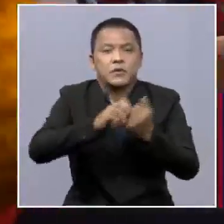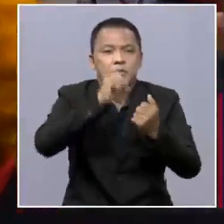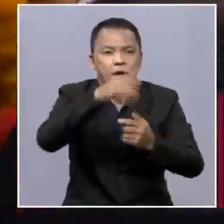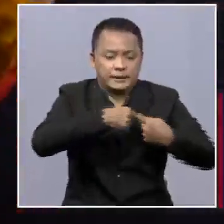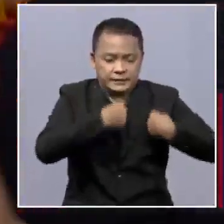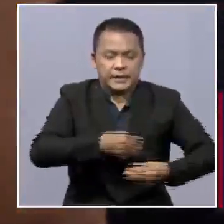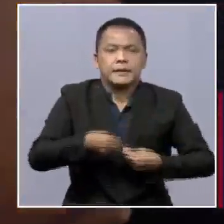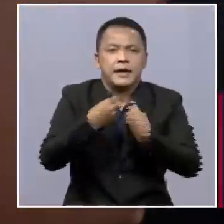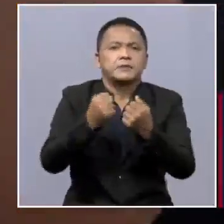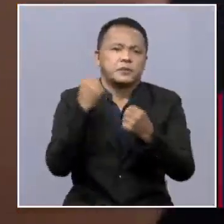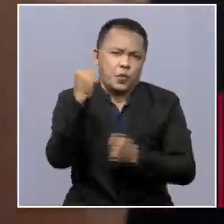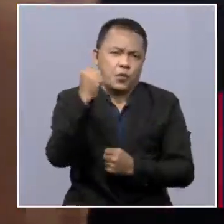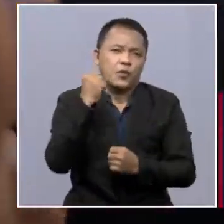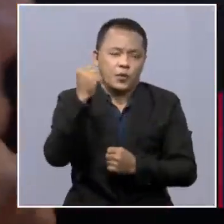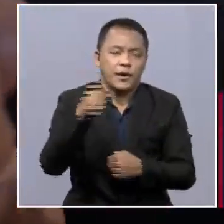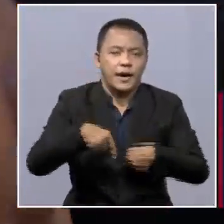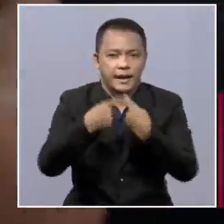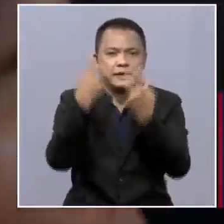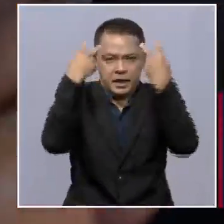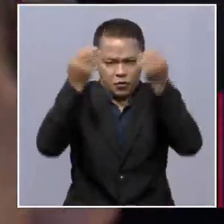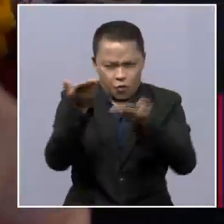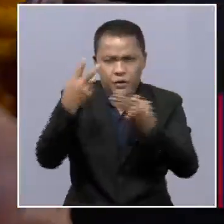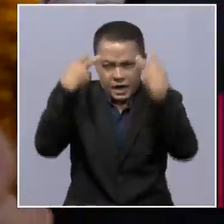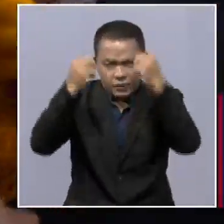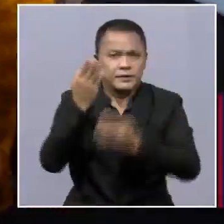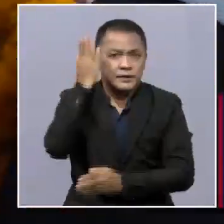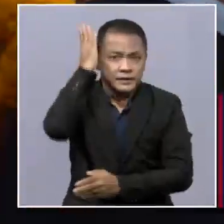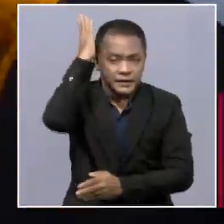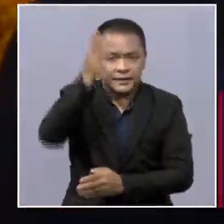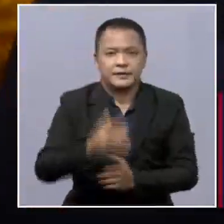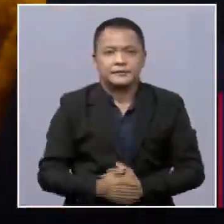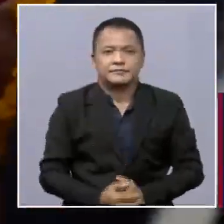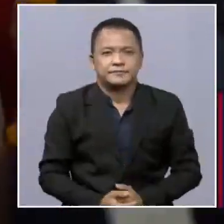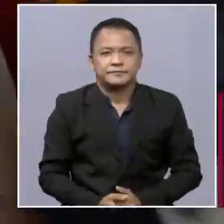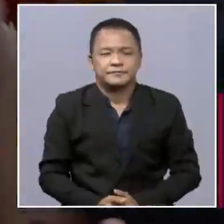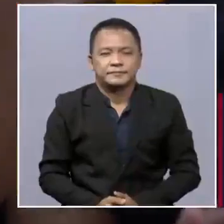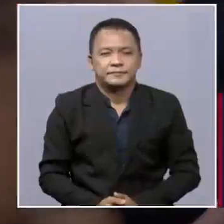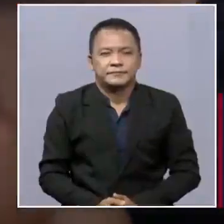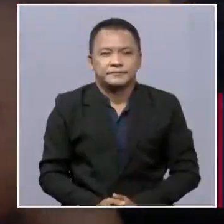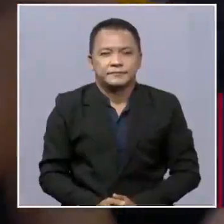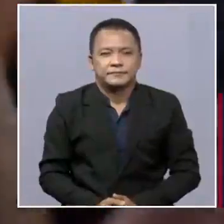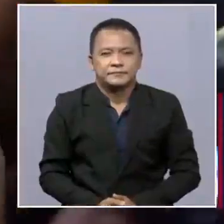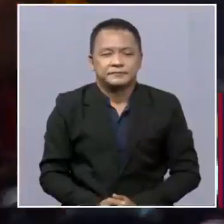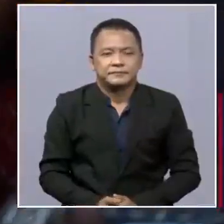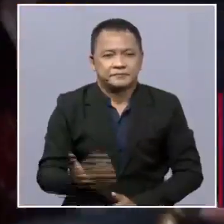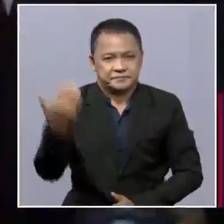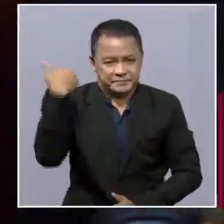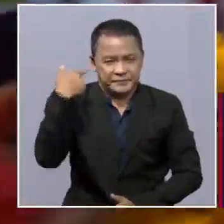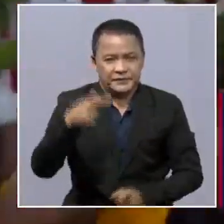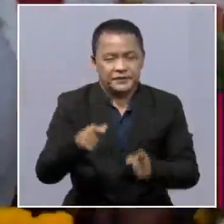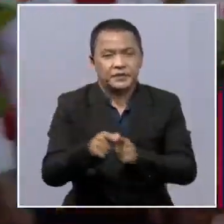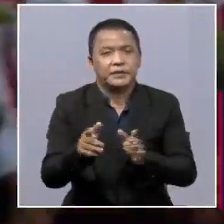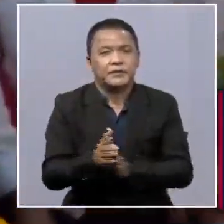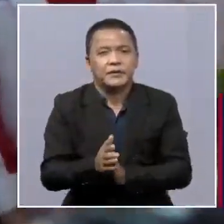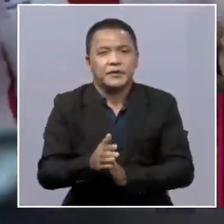ให้กำลังใจสู้ๆขอให้ได้เป็นนายกรัฐมนตรีนะคะเนี่ยค่ะแล้วก็มีทางด้านของบิ๊กแจ๊ดอะ